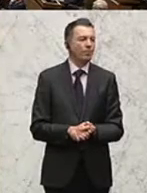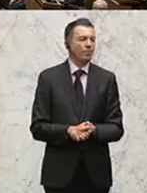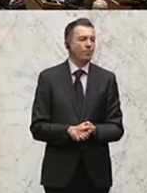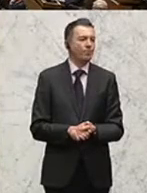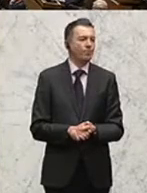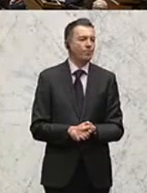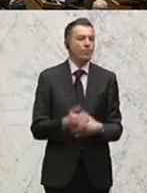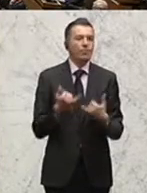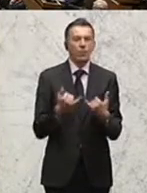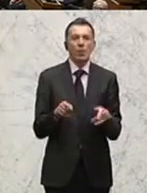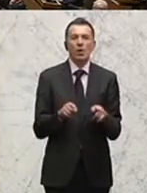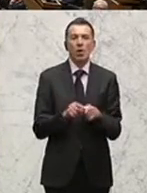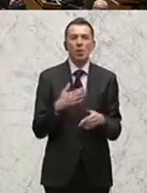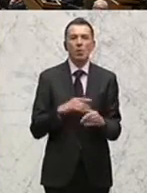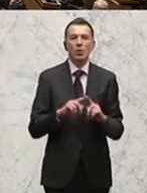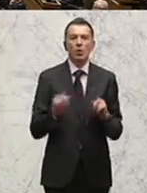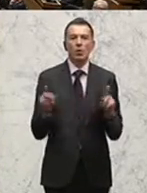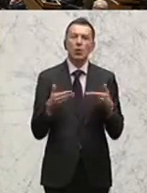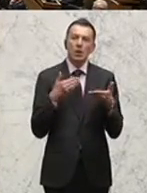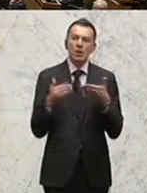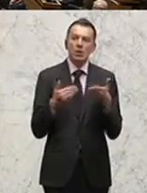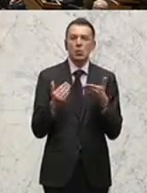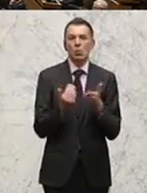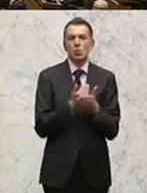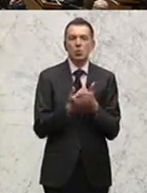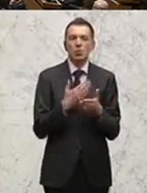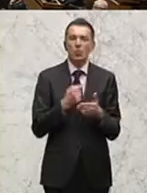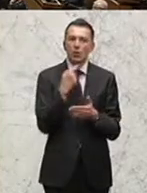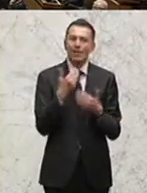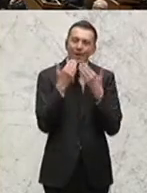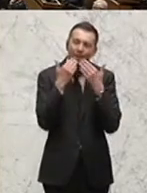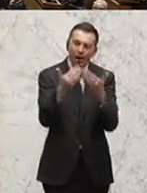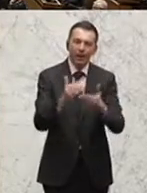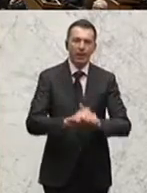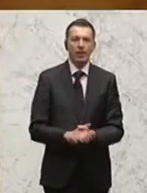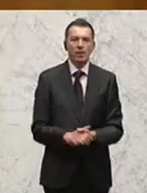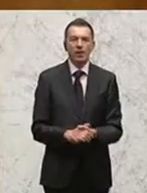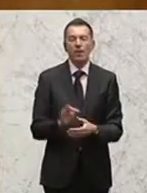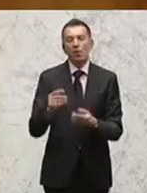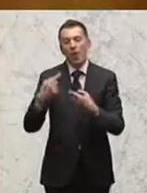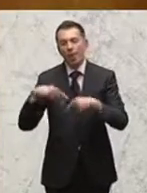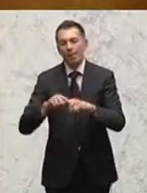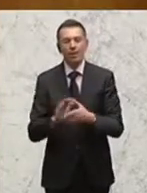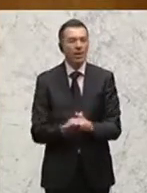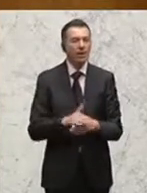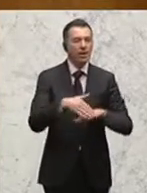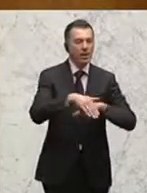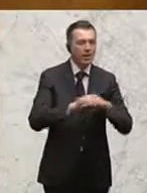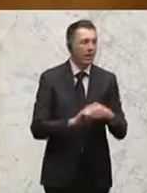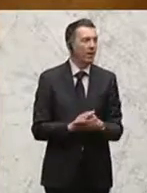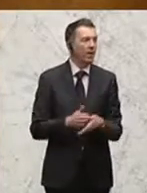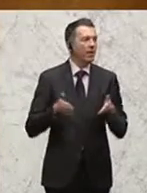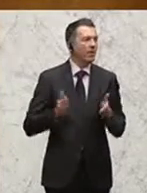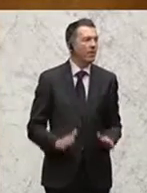Ich möchte auch heute hier diese Sondersitzung nutzen, um Danke zu sagen den Ländern, den Gemeinden,